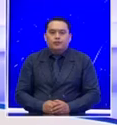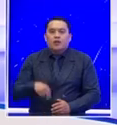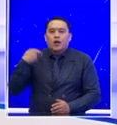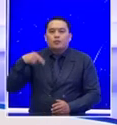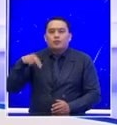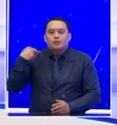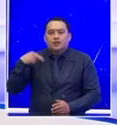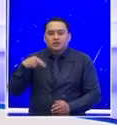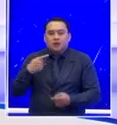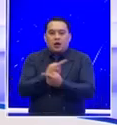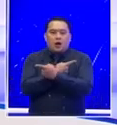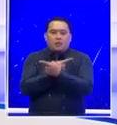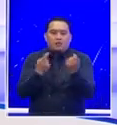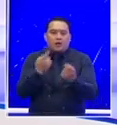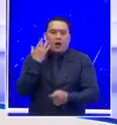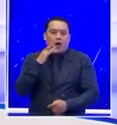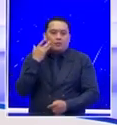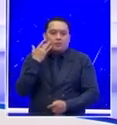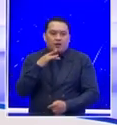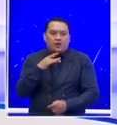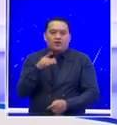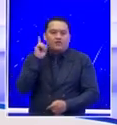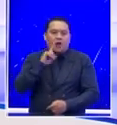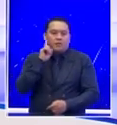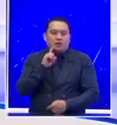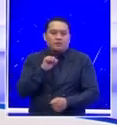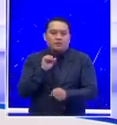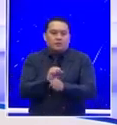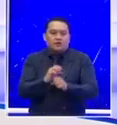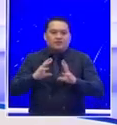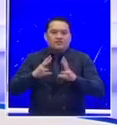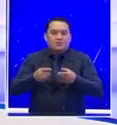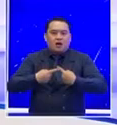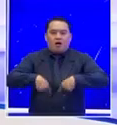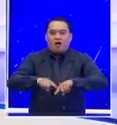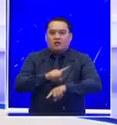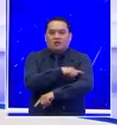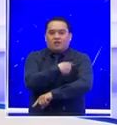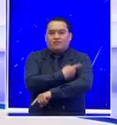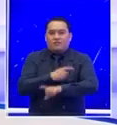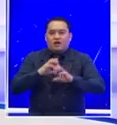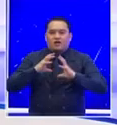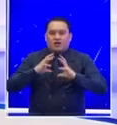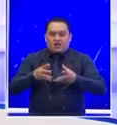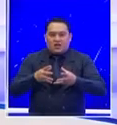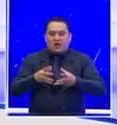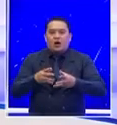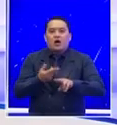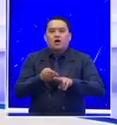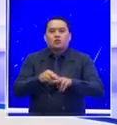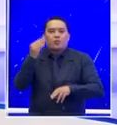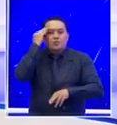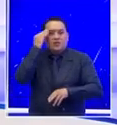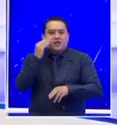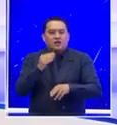Президент Дональд Трамп объявил о том, что США временно прекращают финансирование Всемирной организации здравоохранения, которая, по его мнению,